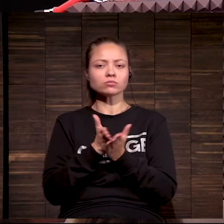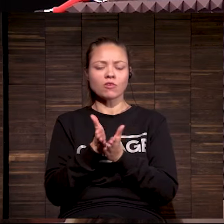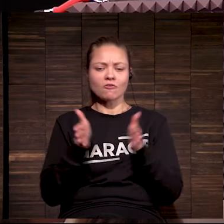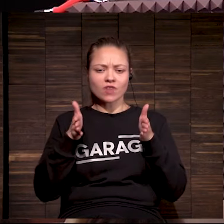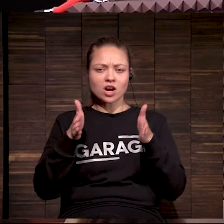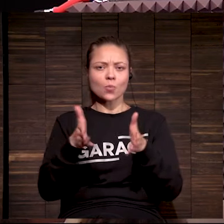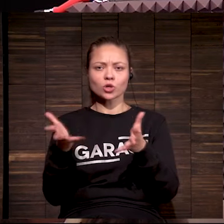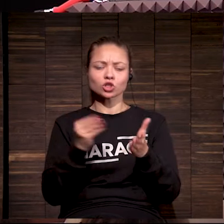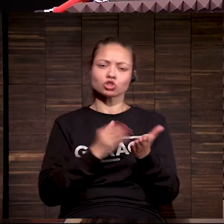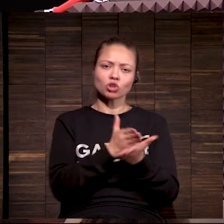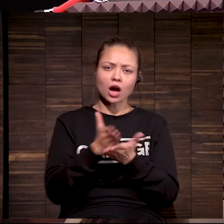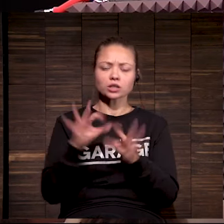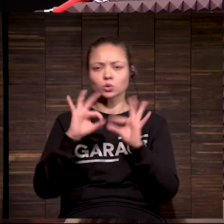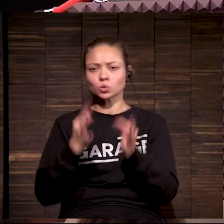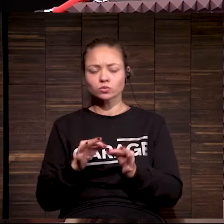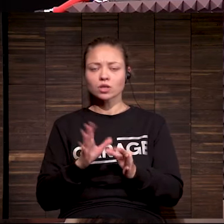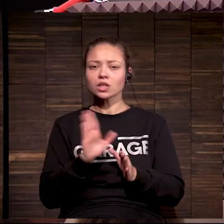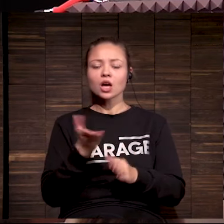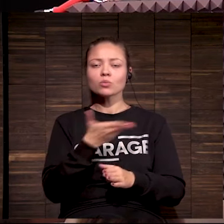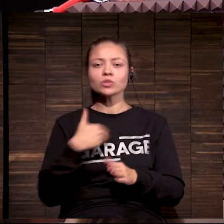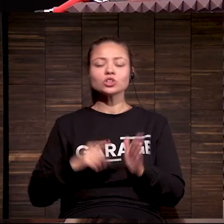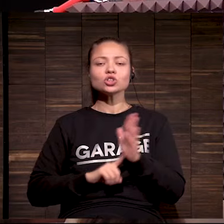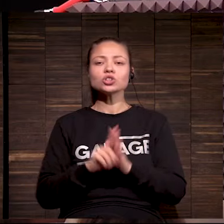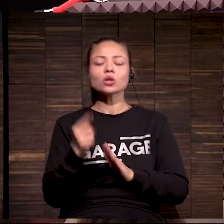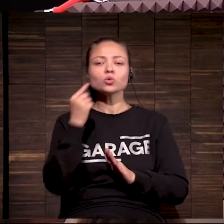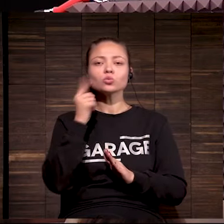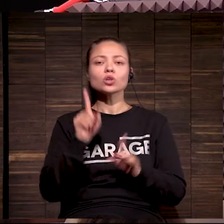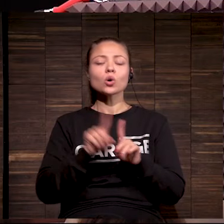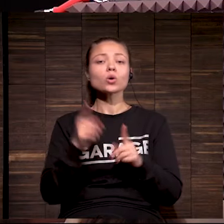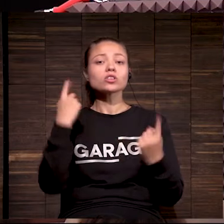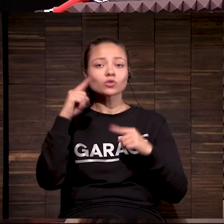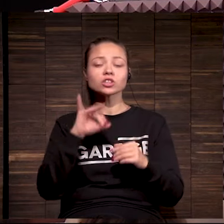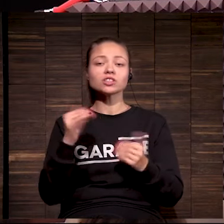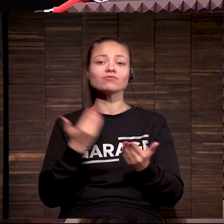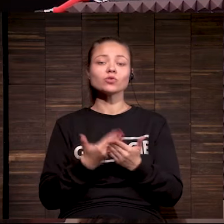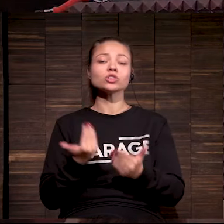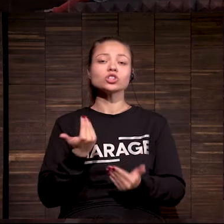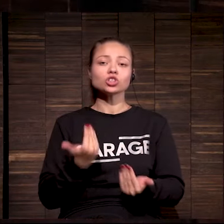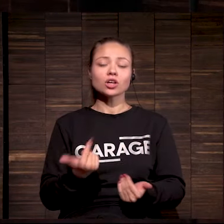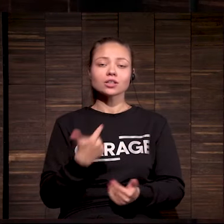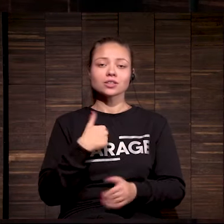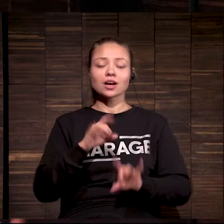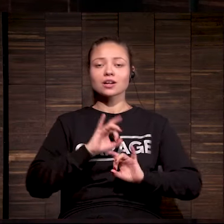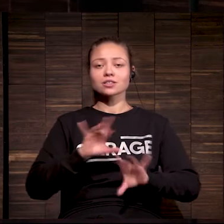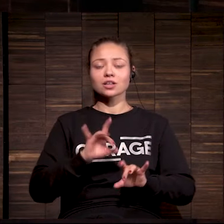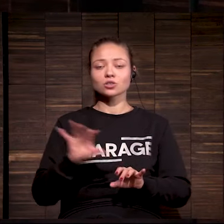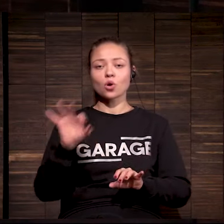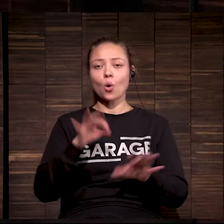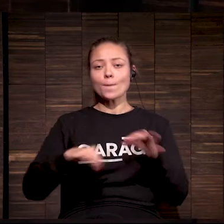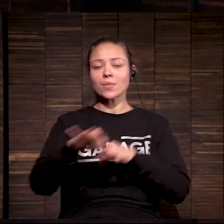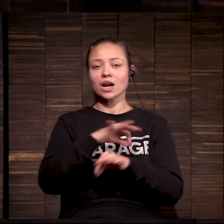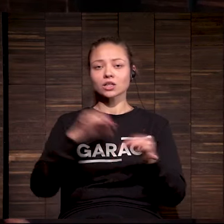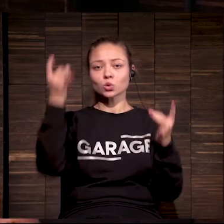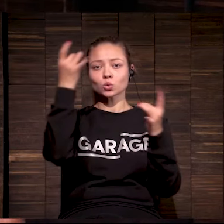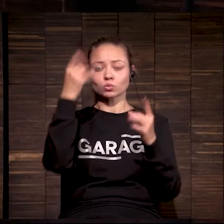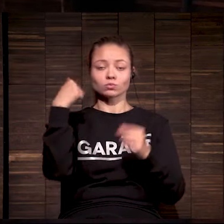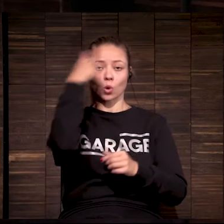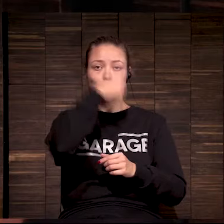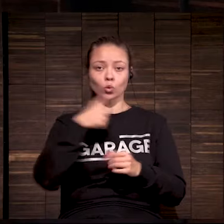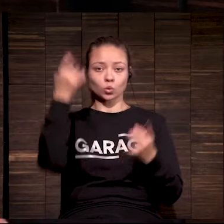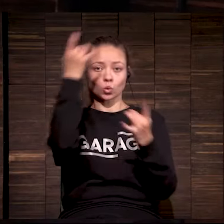жанров искусства начинаем думать просто а творчестве что такое творчество сейчас я расскажу вам о проекте я культурной год